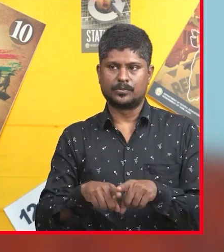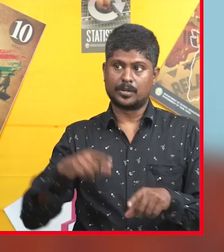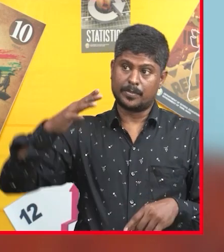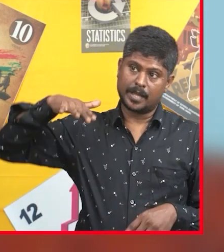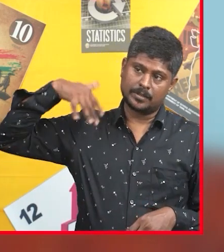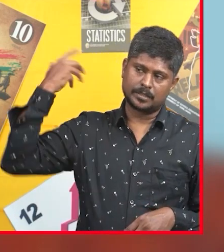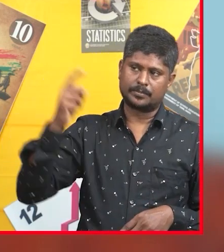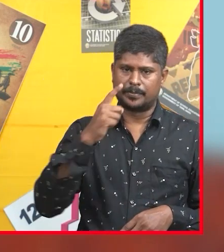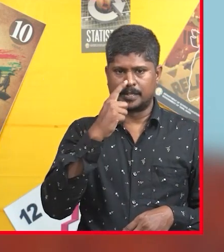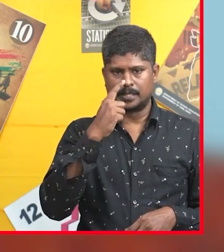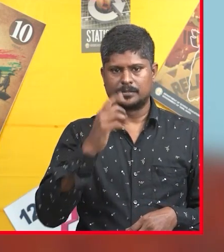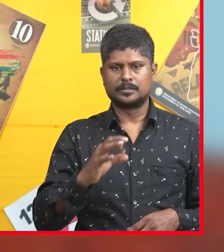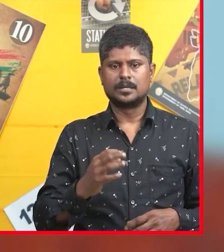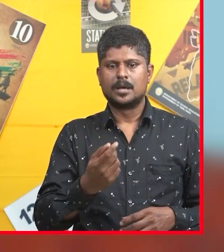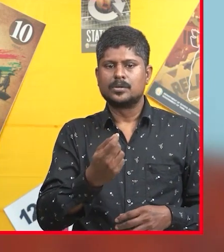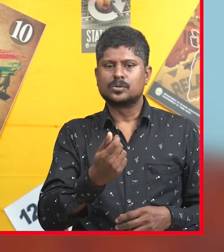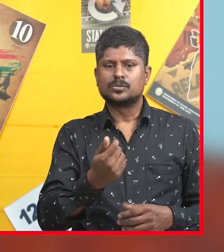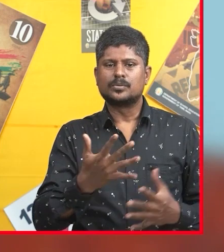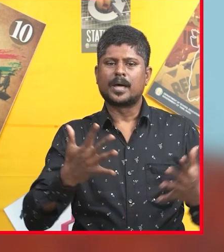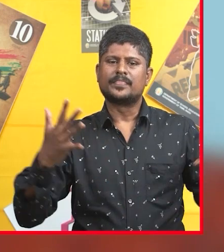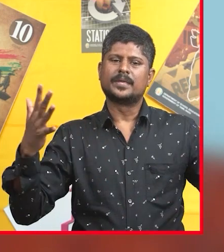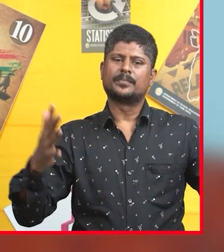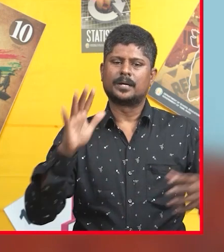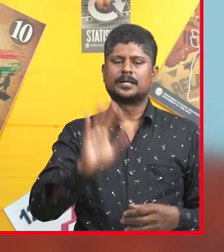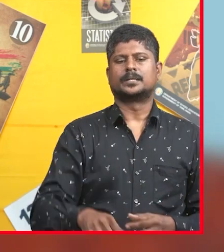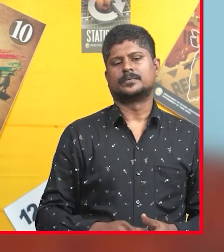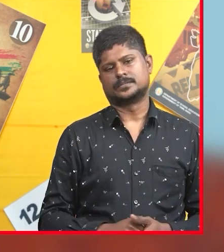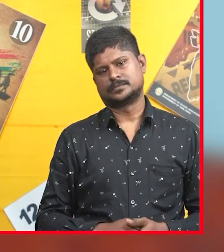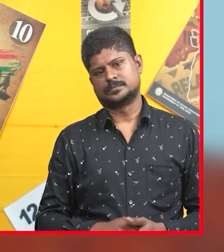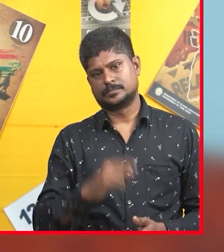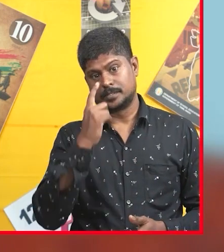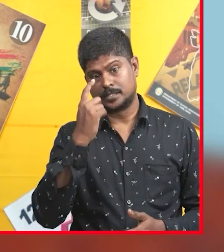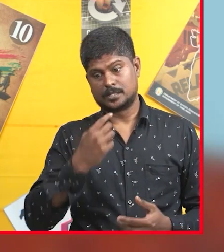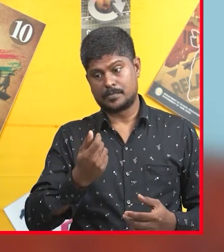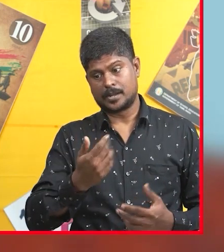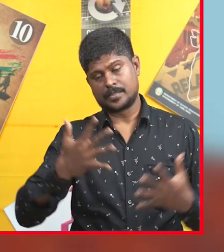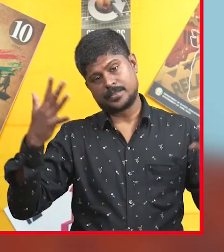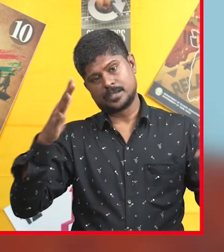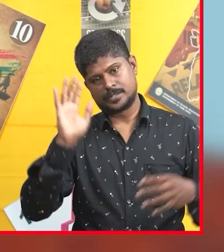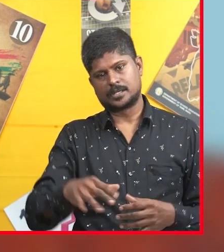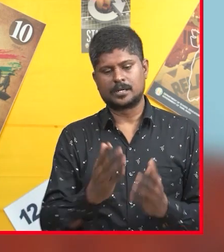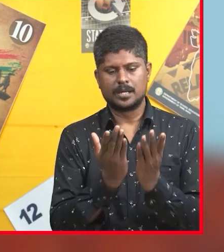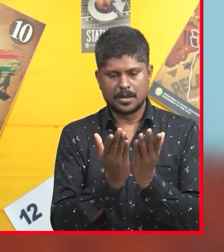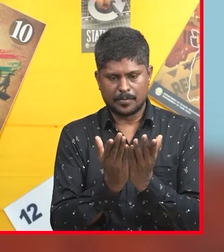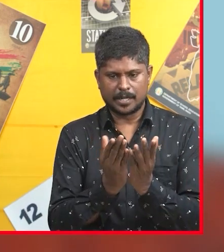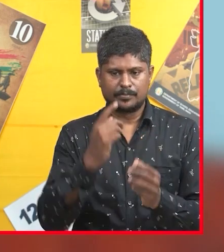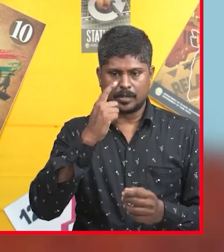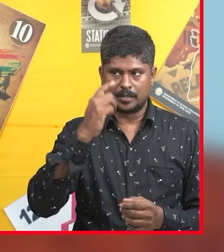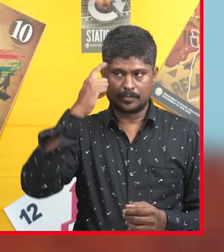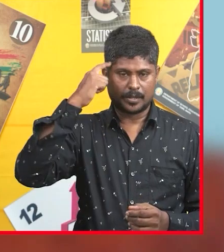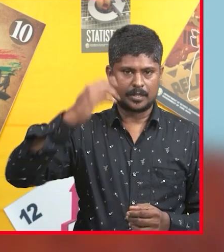காலத்திலேயே பெண்களுக்கு சொத்துரிமை இருக்கு அப்படிங்கிறத நீங்க தெரிஞ்சுக்கணும். சரிங்களா? கல்வியில் சிறந்து விளங்கின